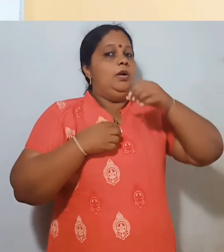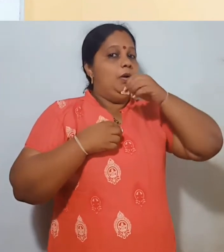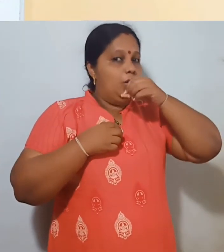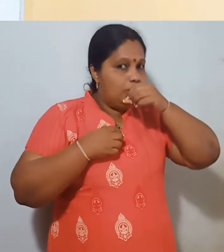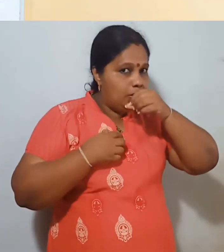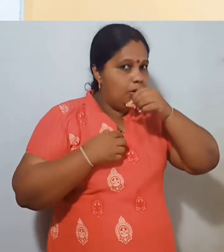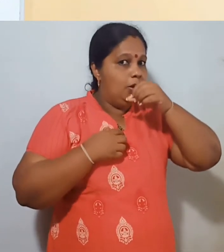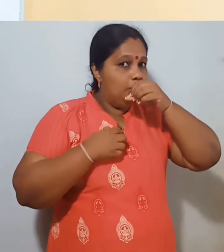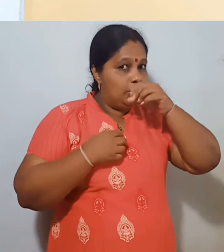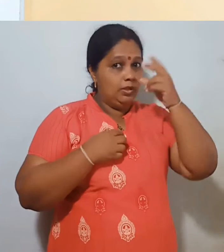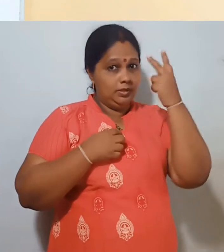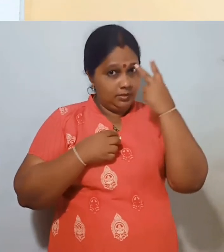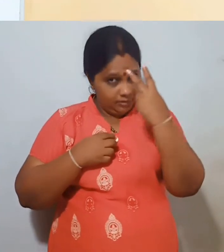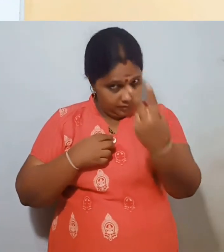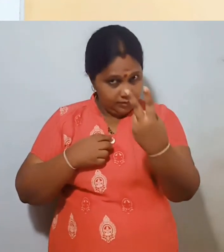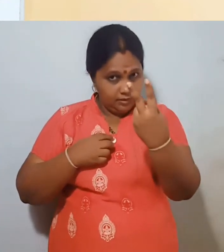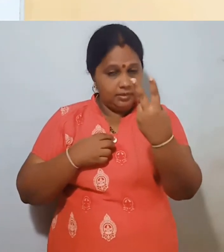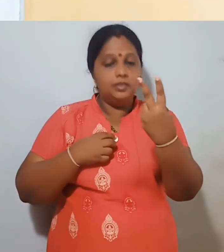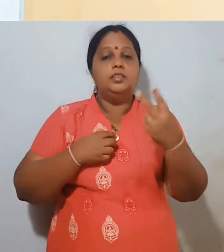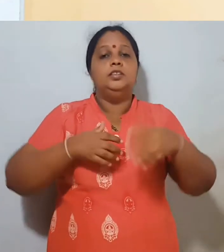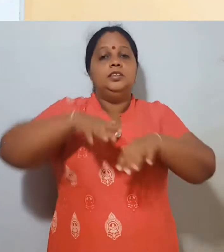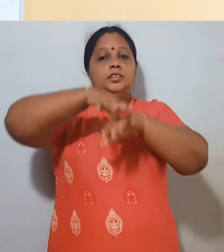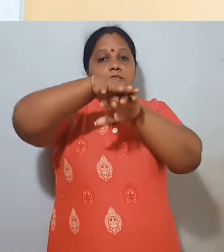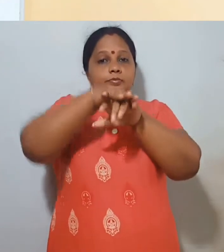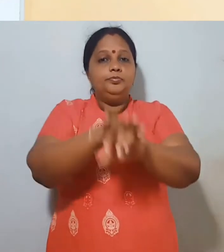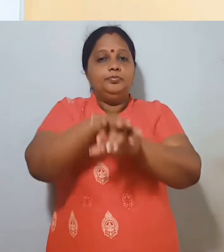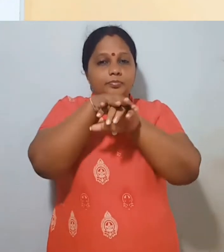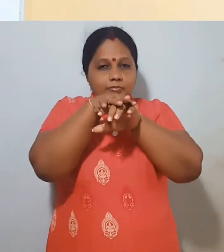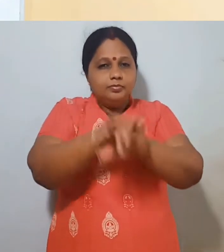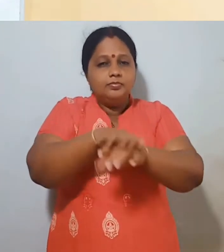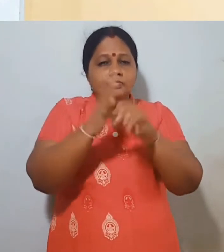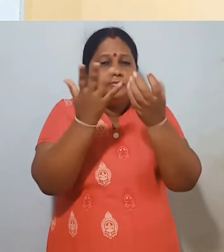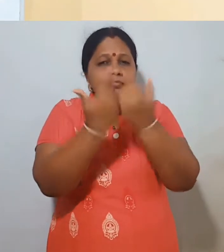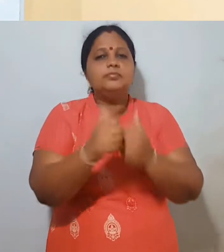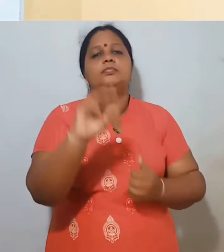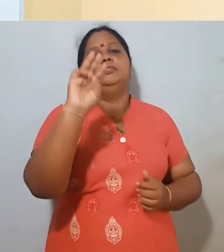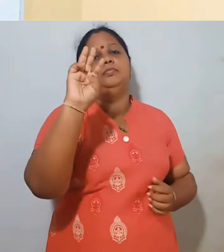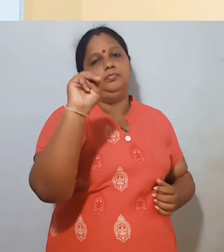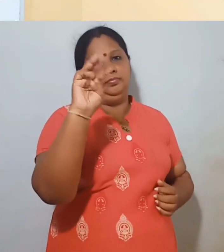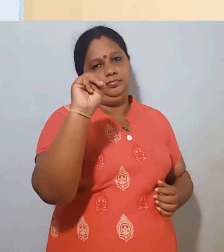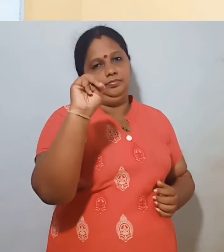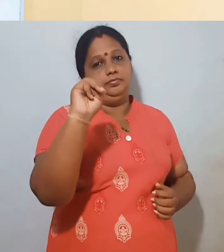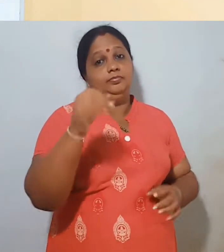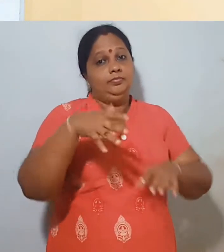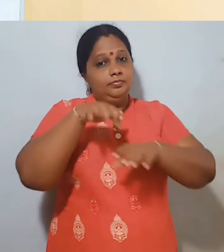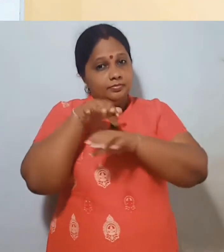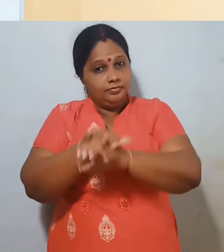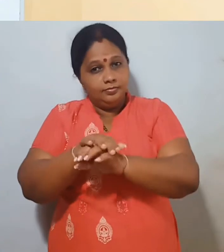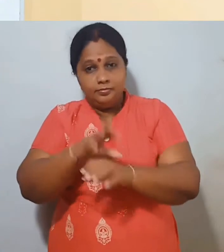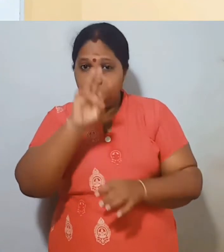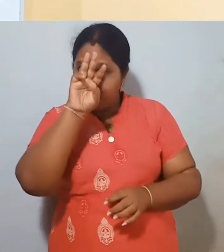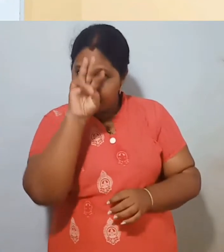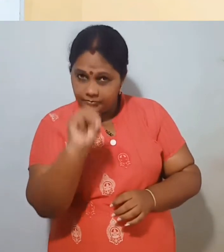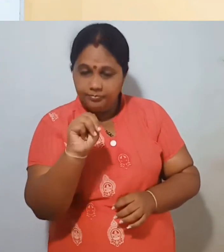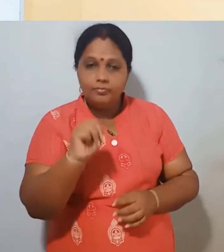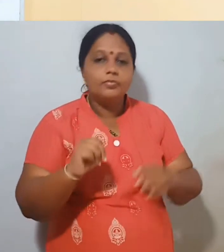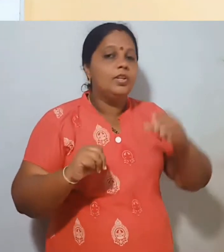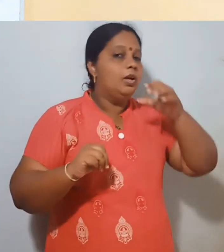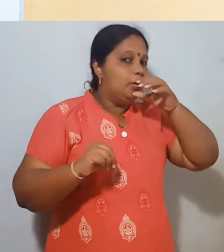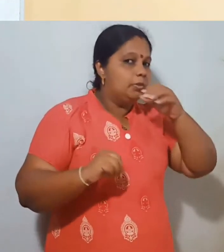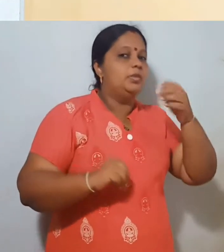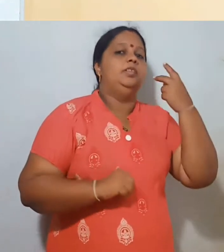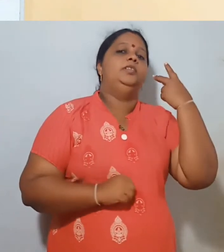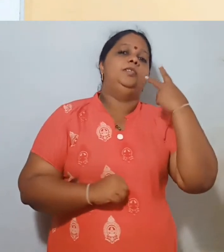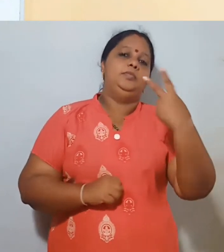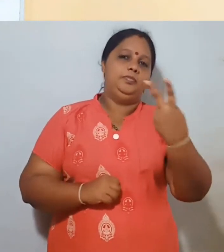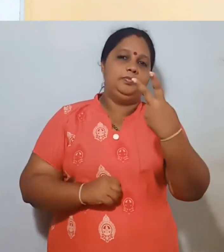தடவை அமர்த்தணும். பொதுவான கணக்கு 30 தரம் நெஞ்சில அமர்த்துறது, மூச்சு 2 தரம் கொடுக்கறது. இந்த மூச்சு கொடுக்கக்குள்ள இன்னொரு பிரச்சனை, அவர்